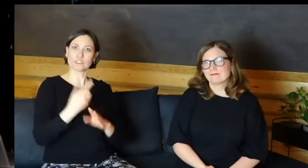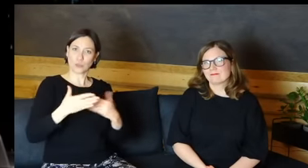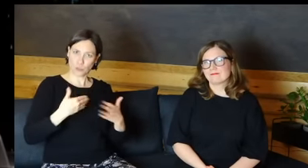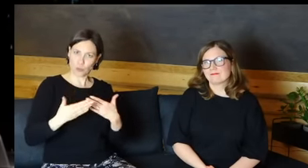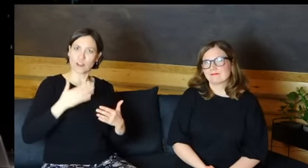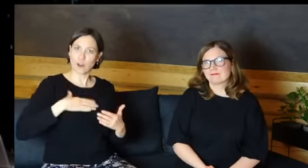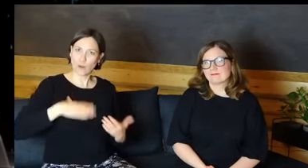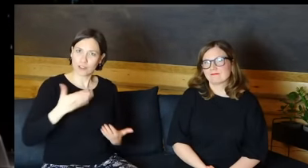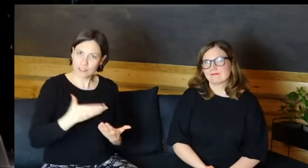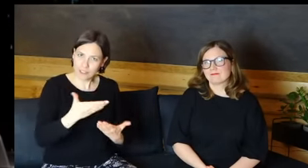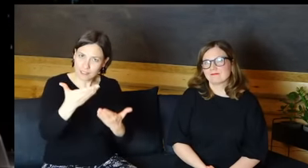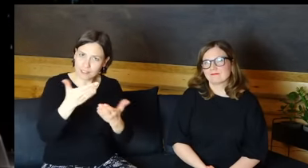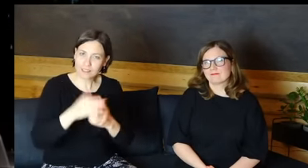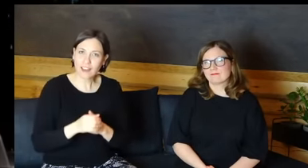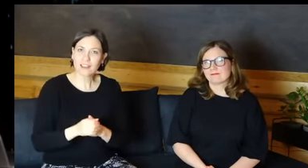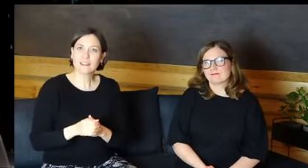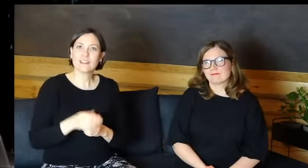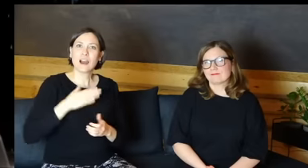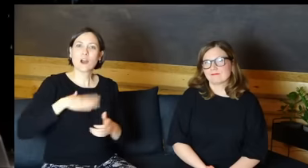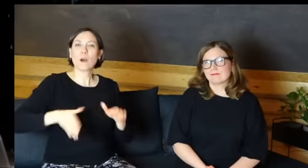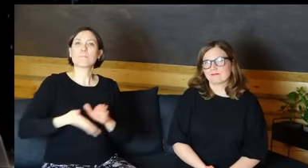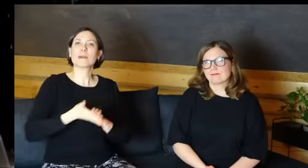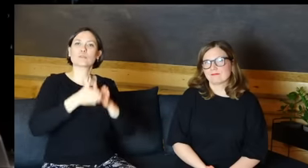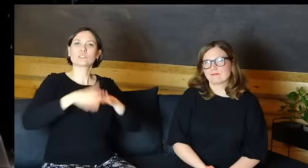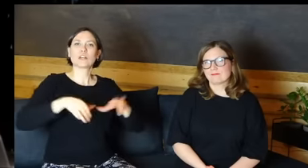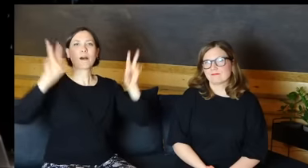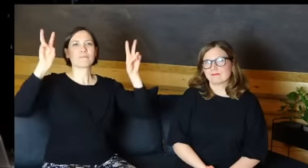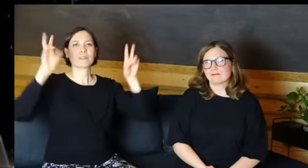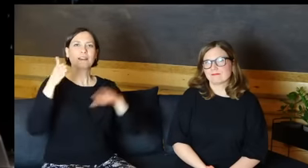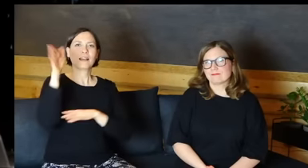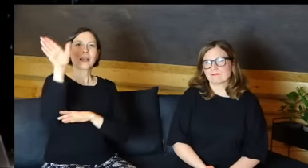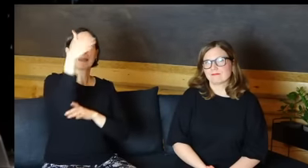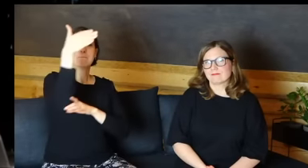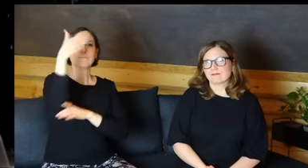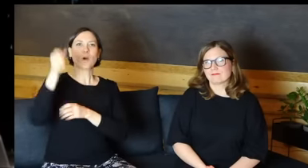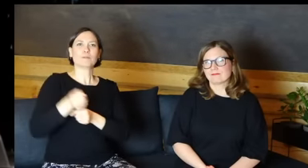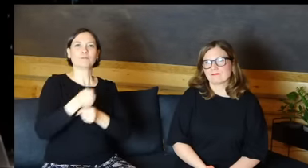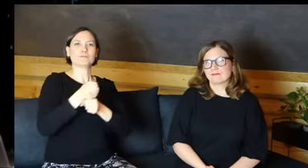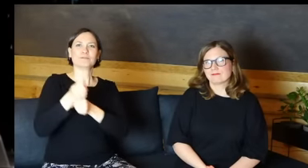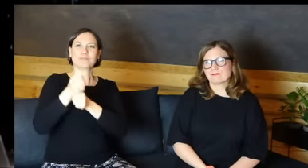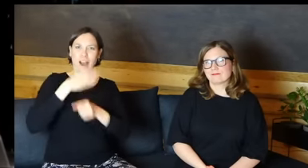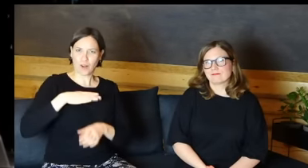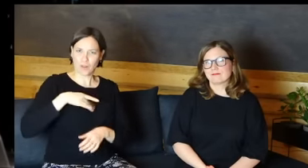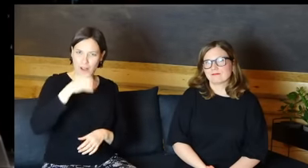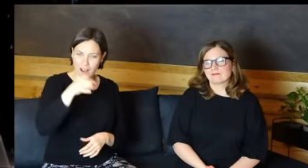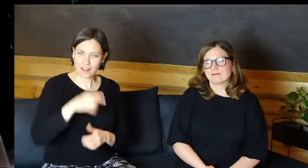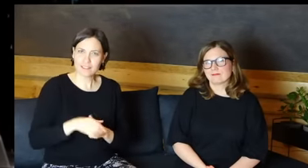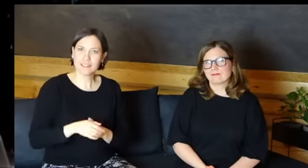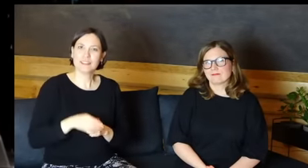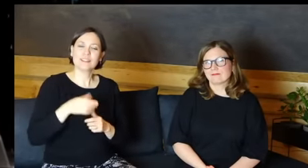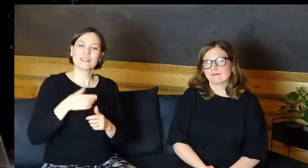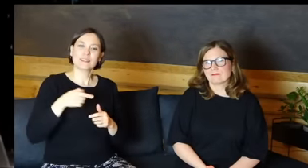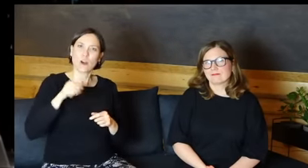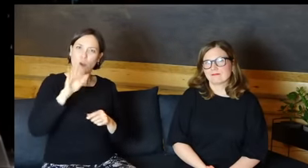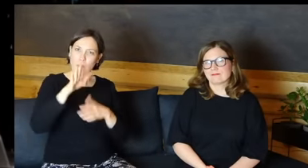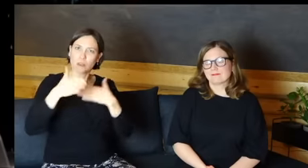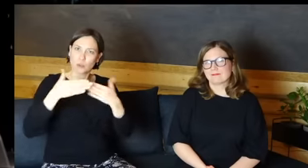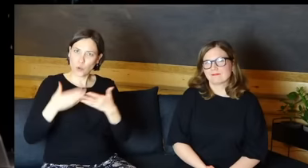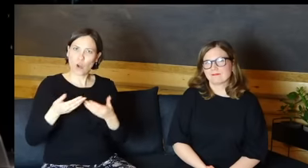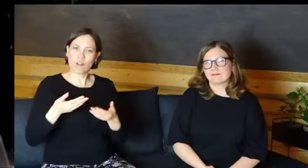halunnut kantaa tätä perustavan lippua ja antaa oman työpanoksenne ja osaamisenne tämä meidän yhteisöyhtiön